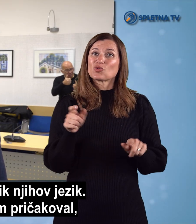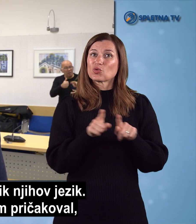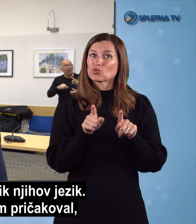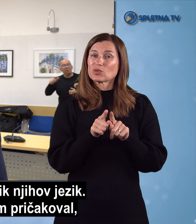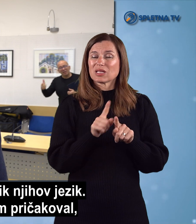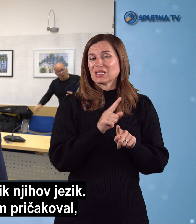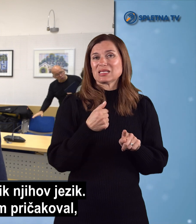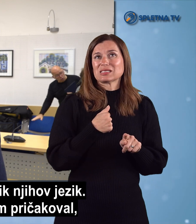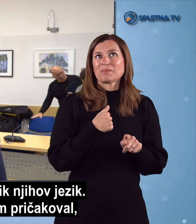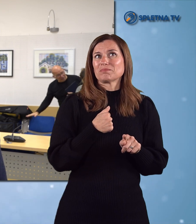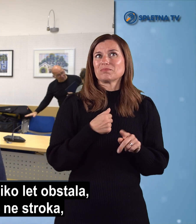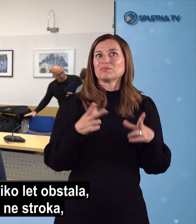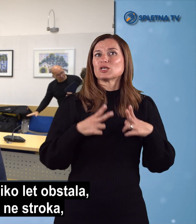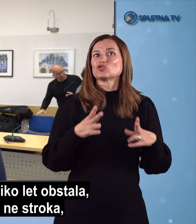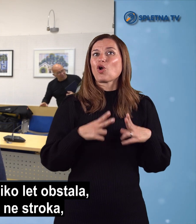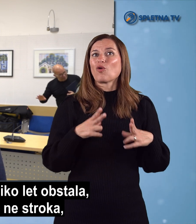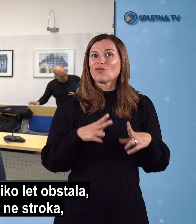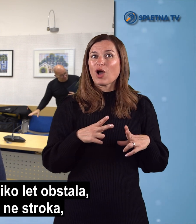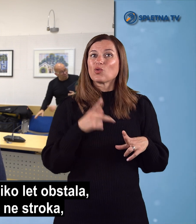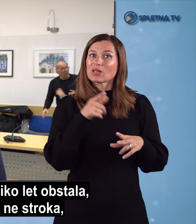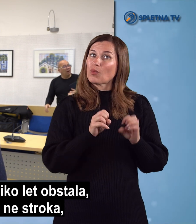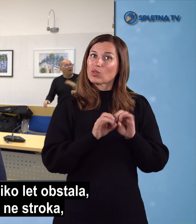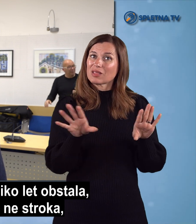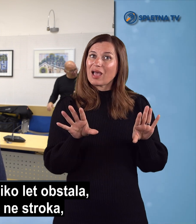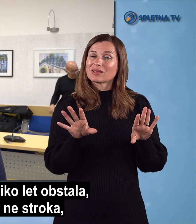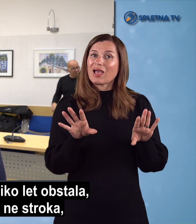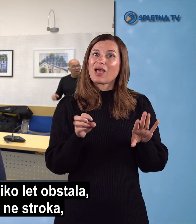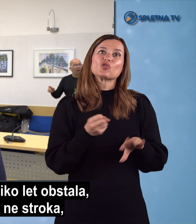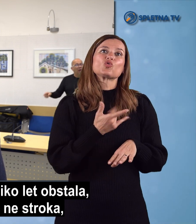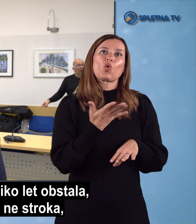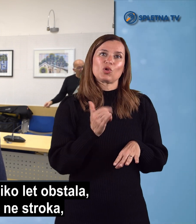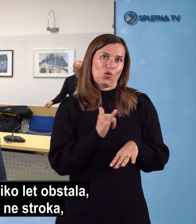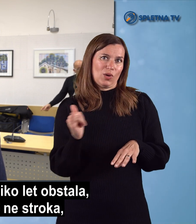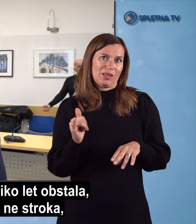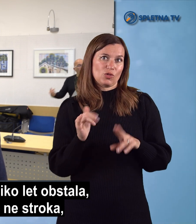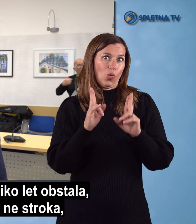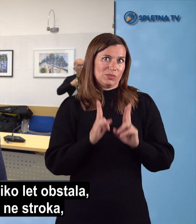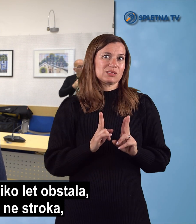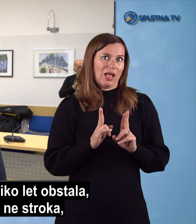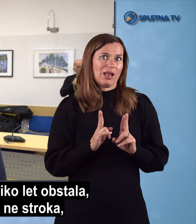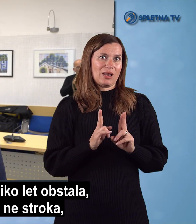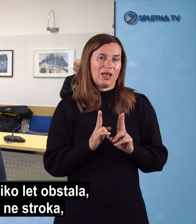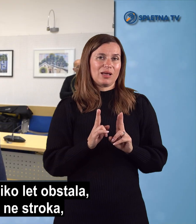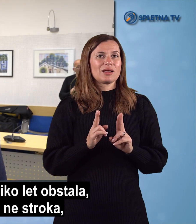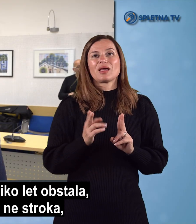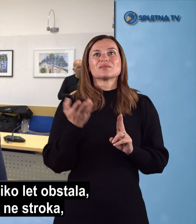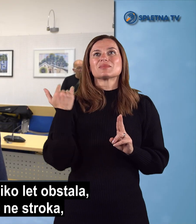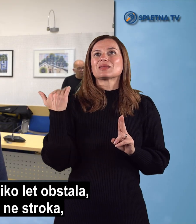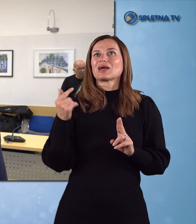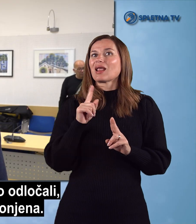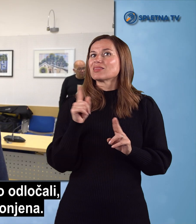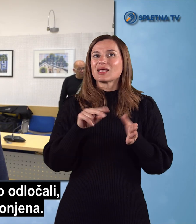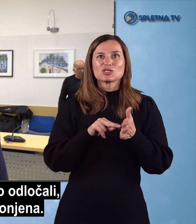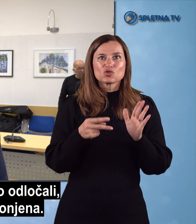tudi nisem pričakoval, da bo ta oddaja toliko let obstala, ker nam takrat ne